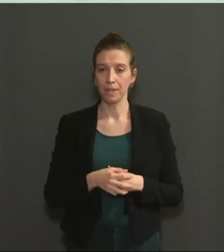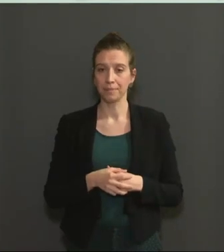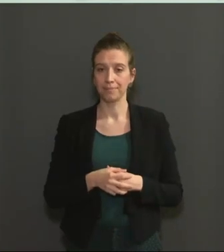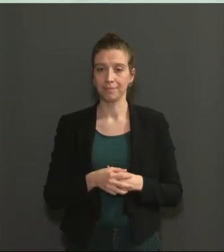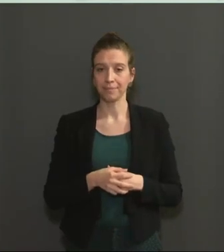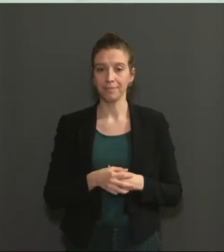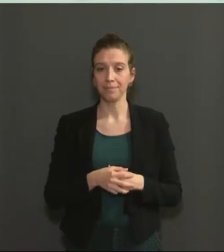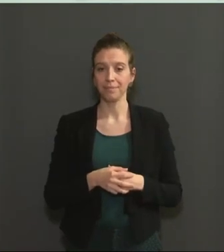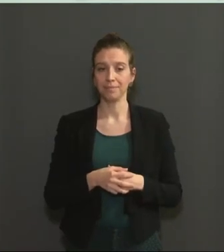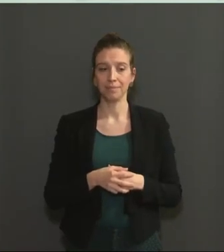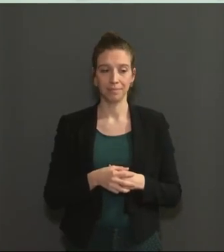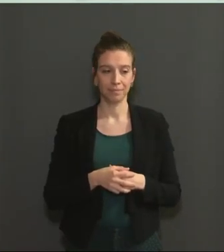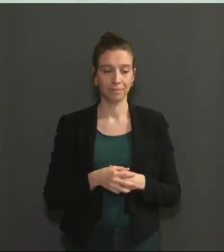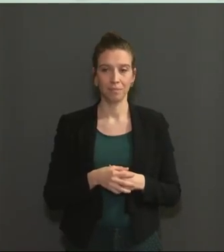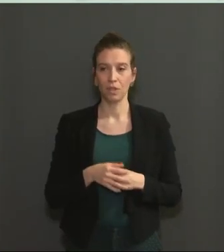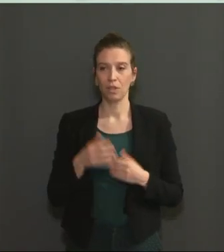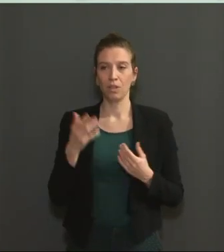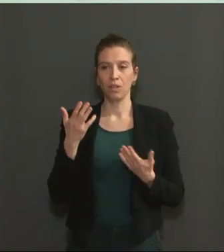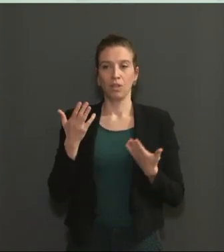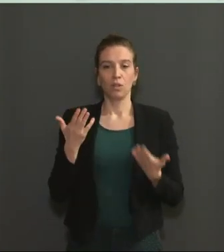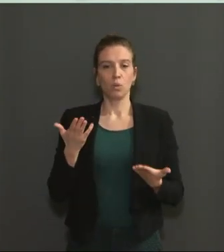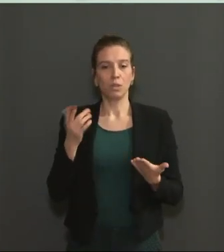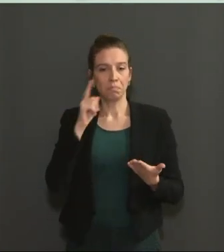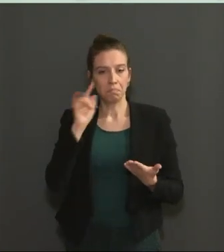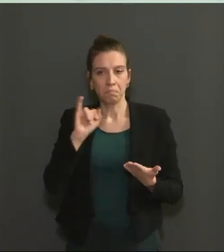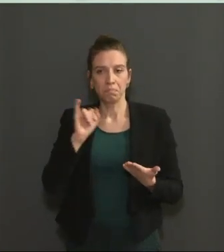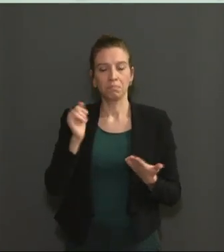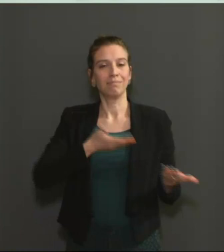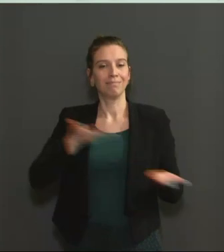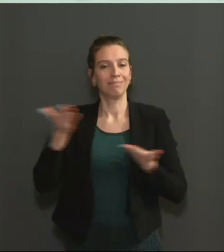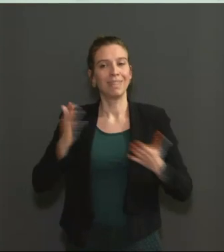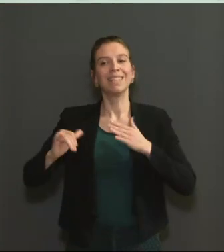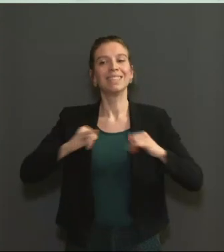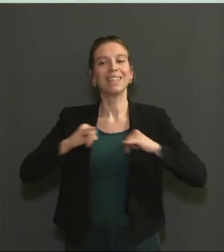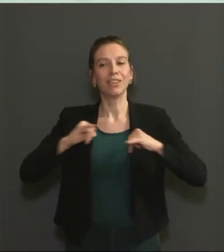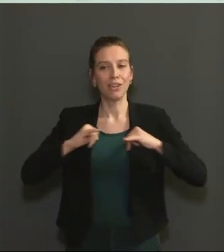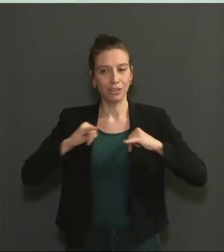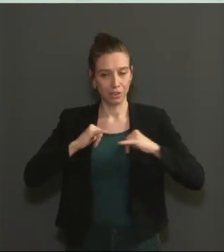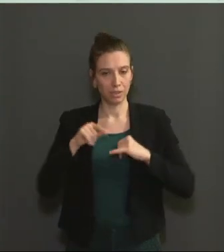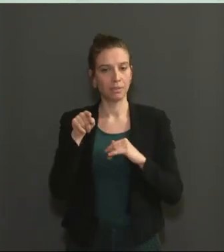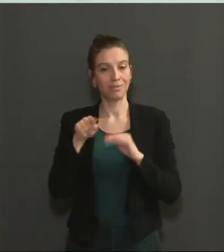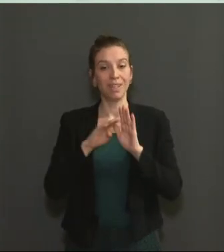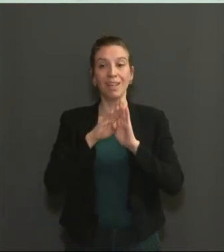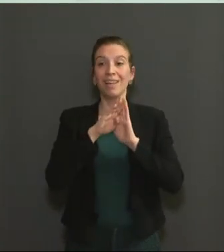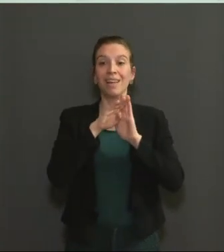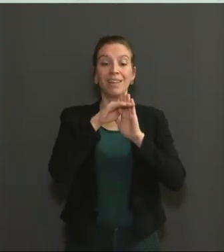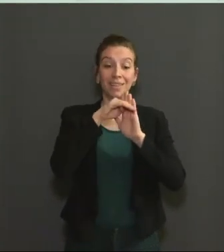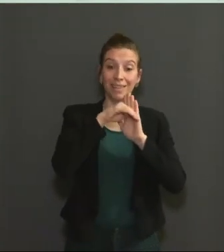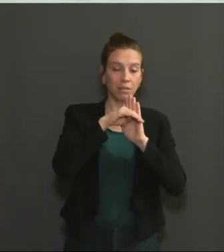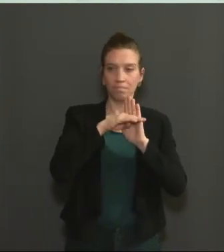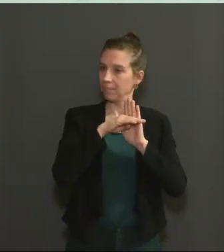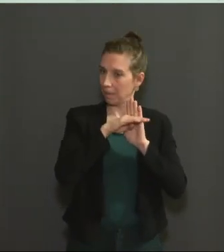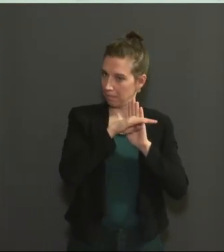dag ook de nieuwe ziekenhuisopnames liken te stagneren er war de voorb week gemiddeld